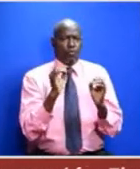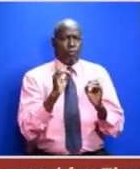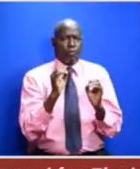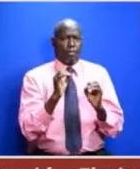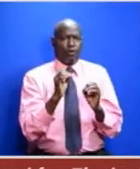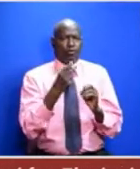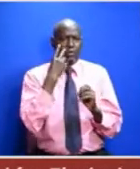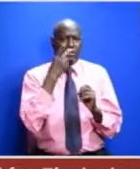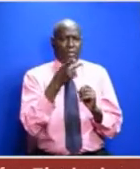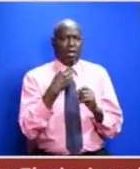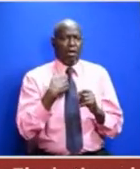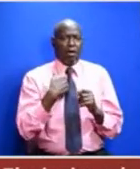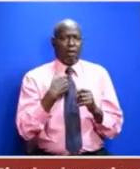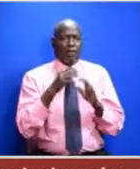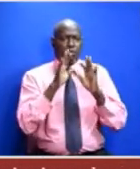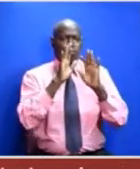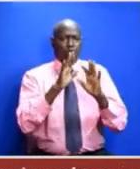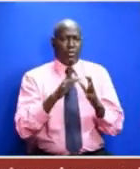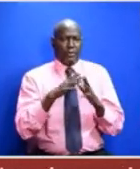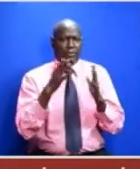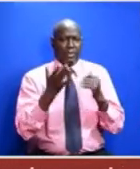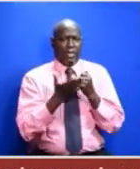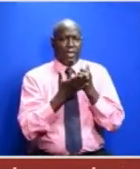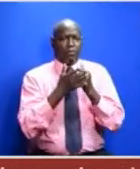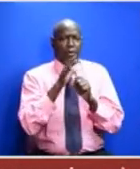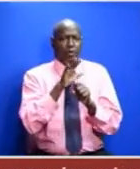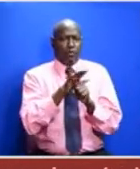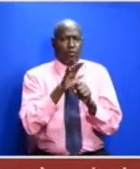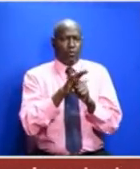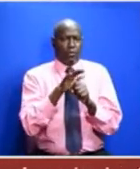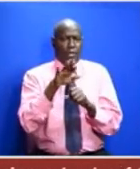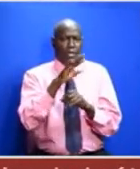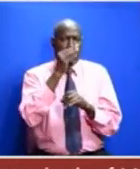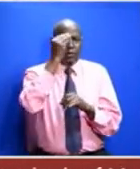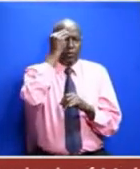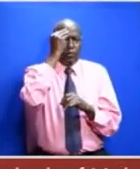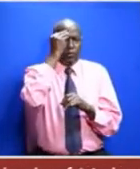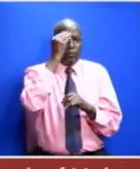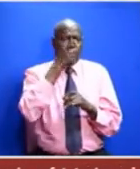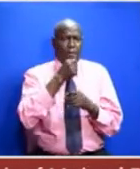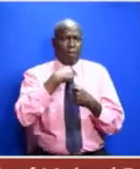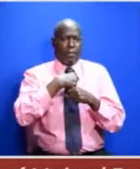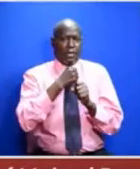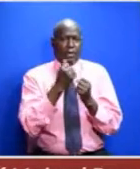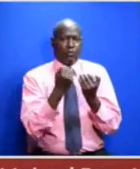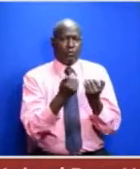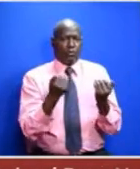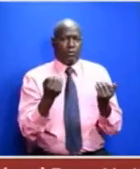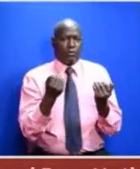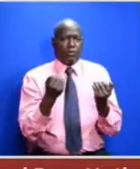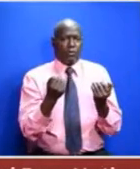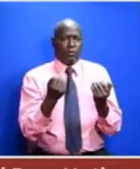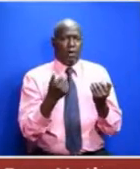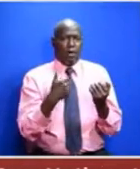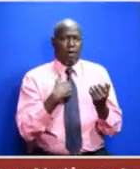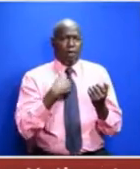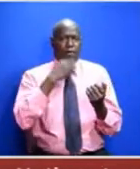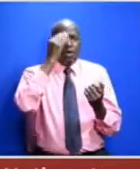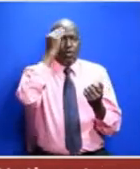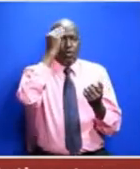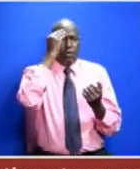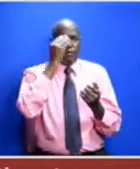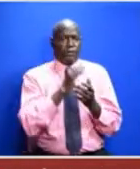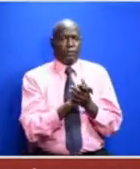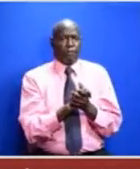hivyo tumeona imekuwa ya maana sana na imewasaidia sana kwa masomo. Na imefanya watoto wawe na hiyo